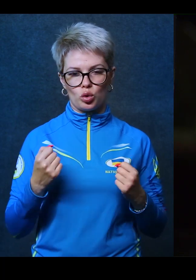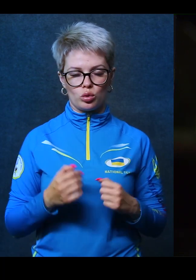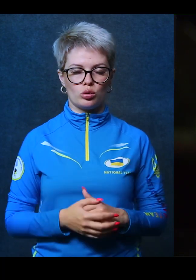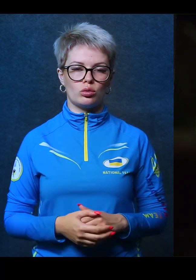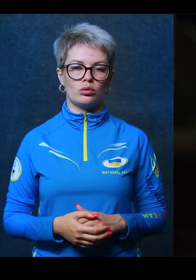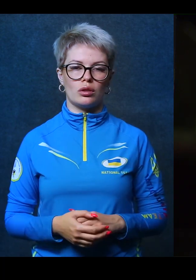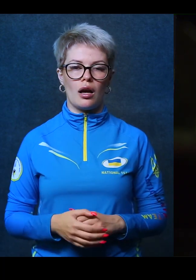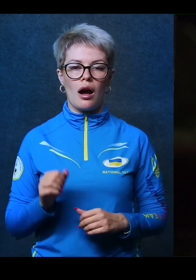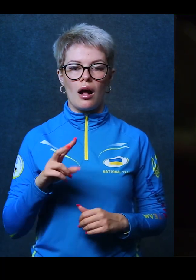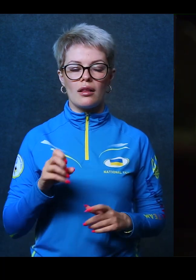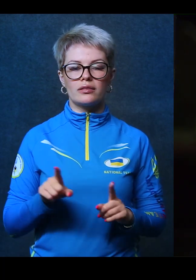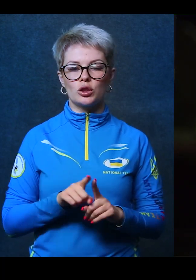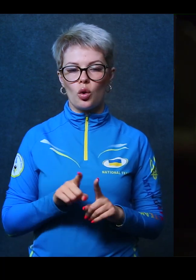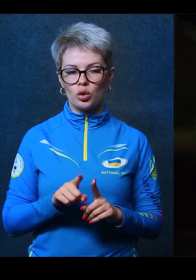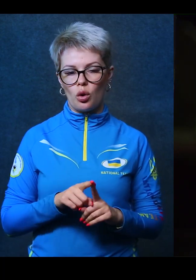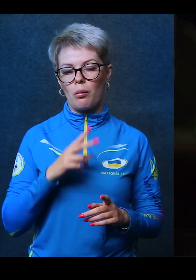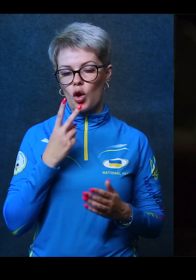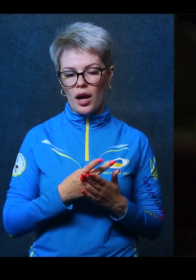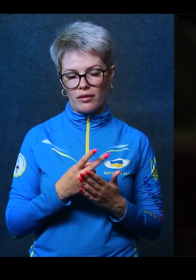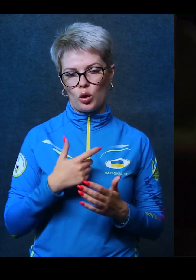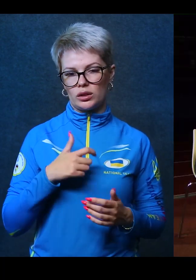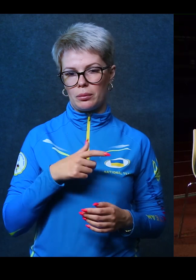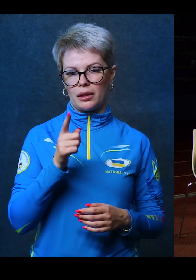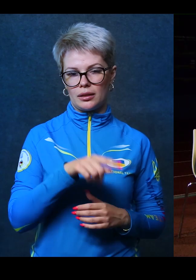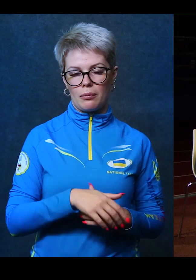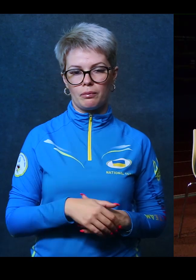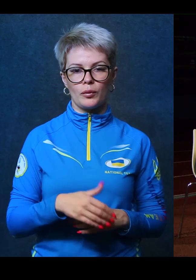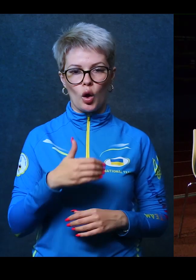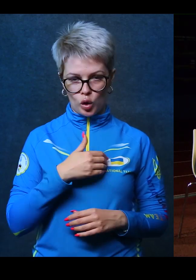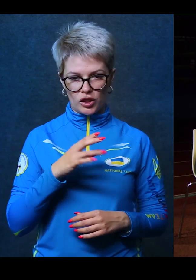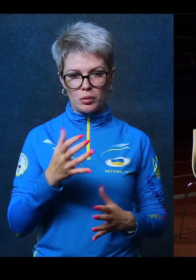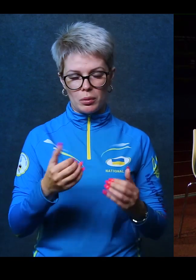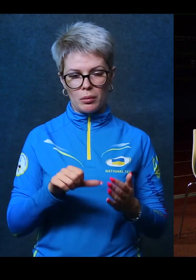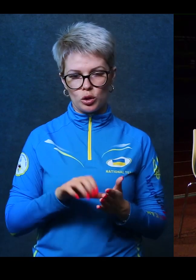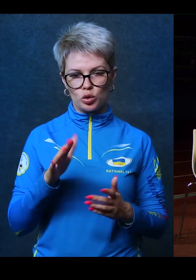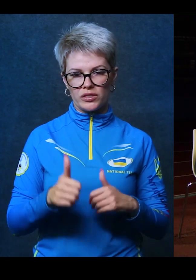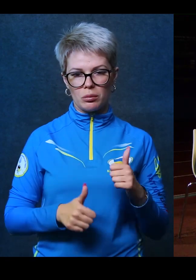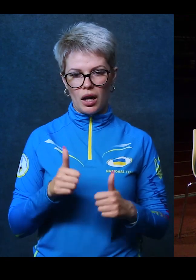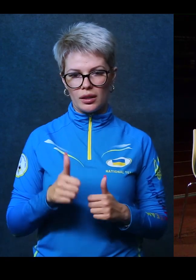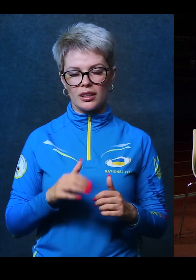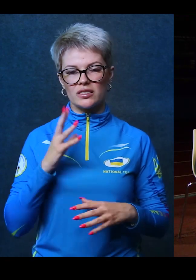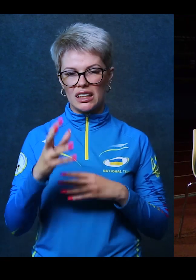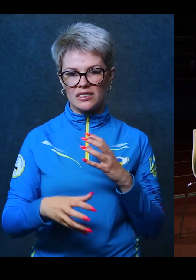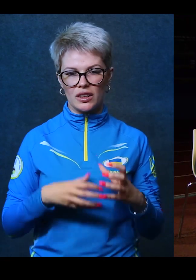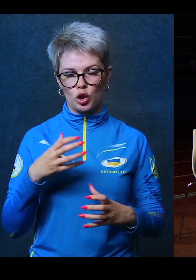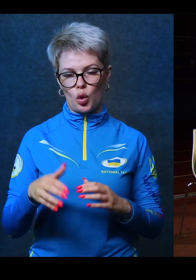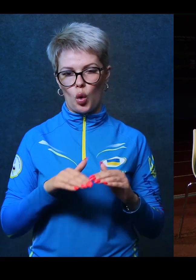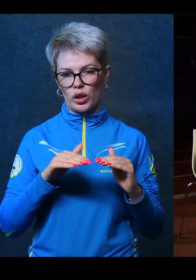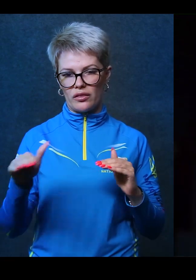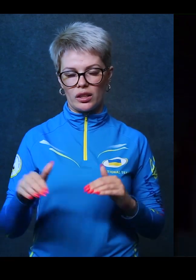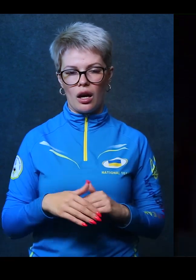іншими видами спорту, але все рівно проявляють себе там. Хотів би приймати участь у змаганнях всесвітнього